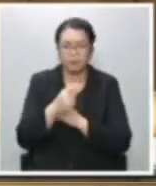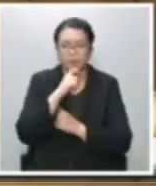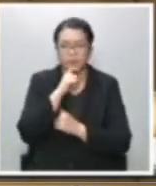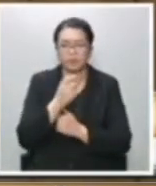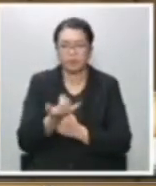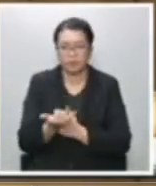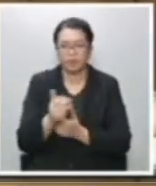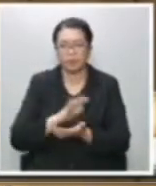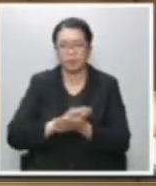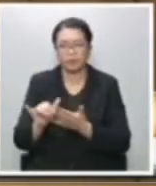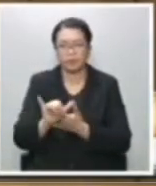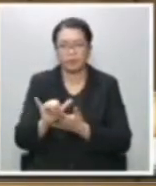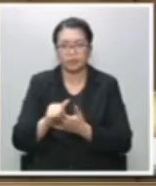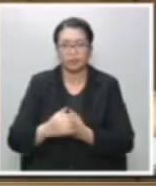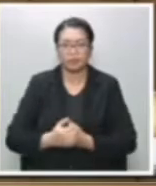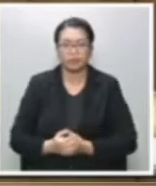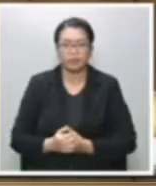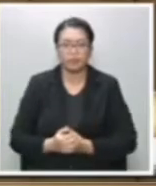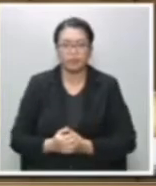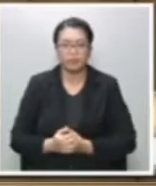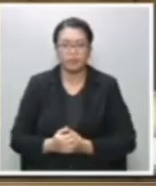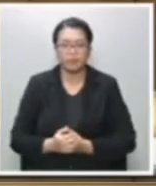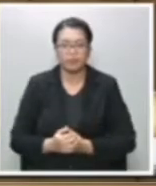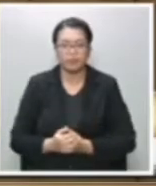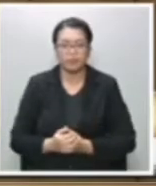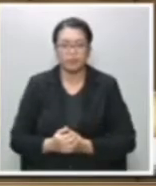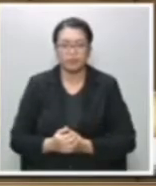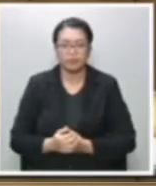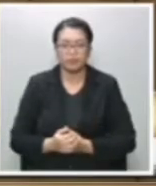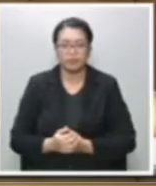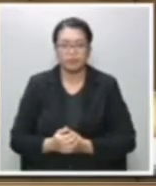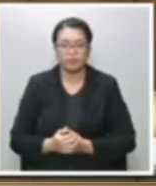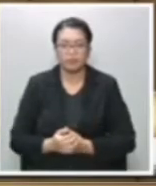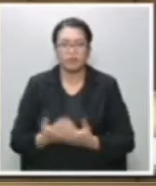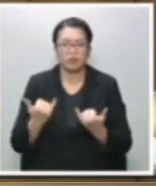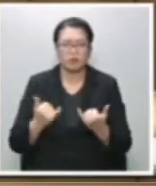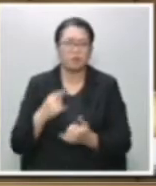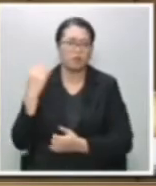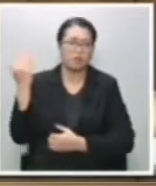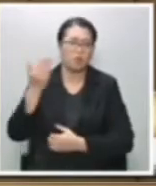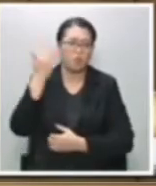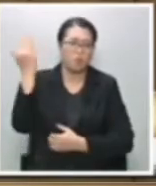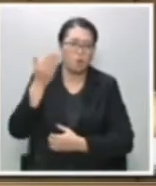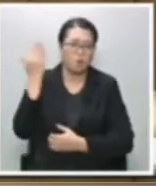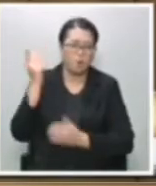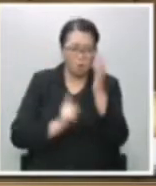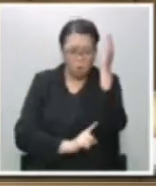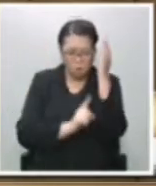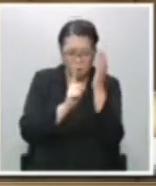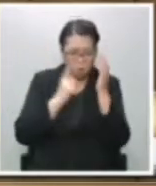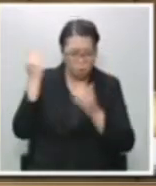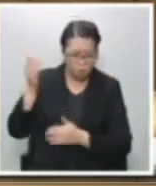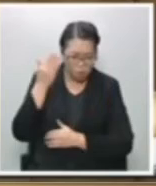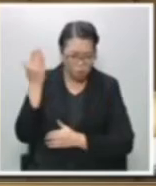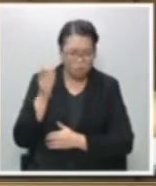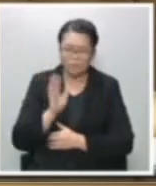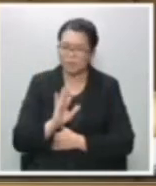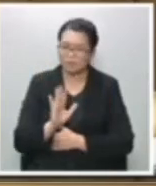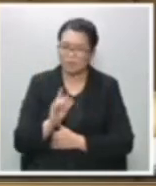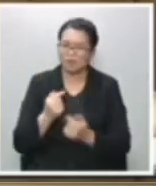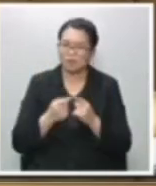ความว่าตอนนี้มันเข้าสู่ไม่ใช่การพยากรณ์เป็นการเข้าสู่ภาวะปฏิบัติการ